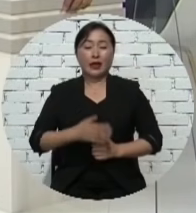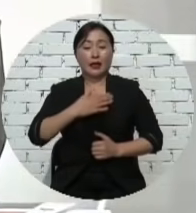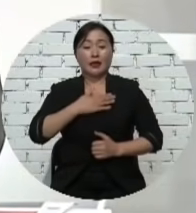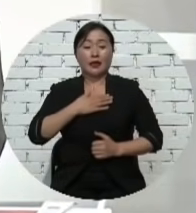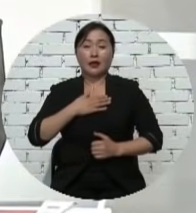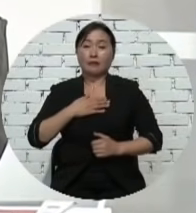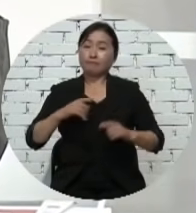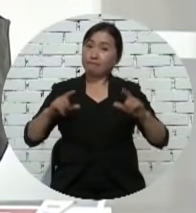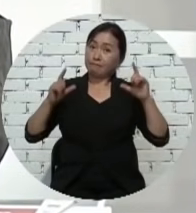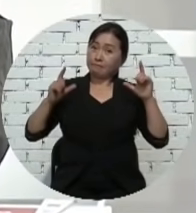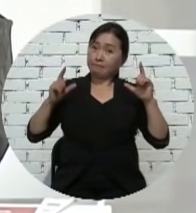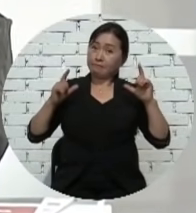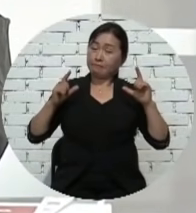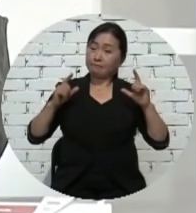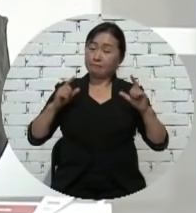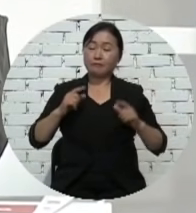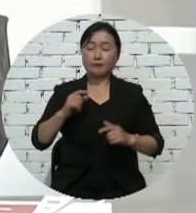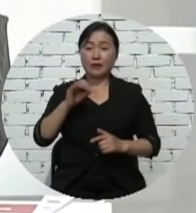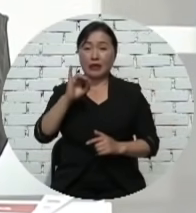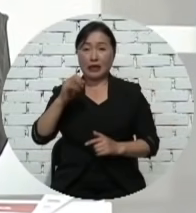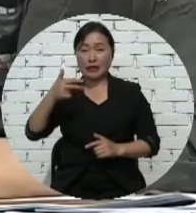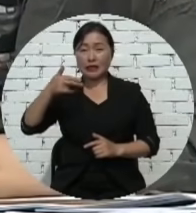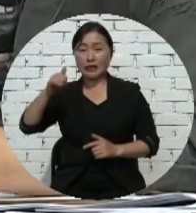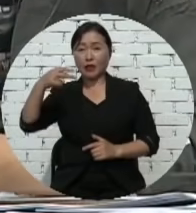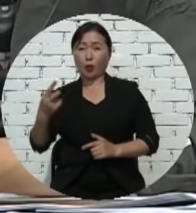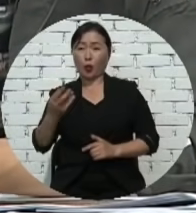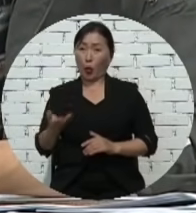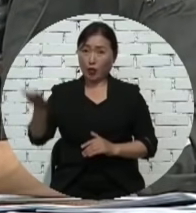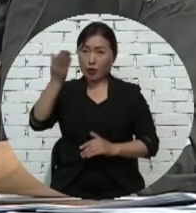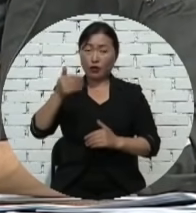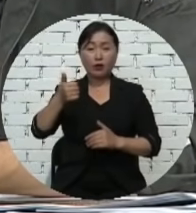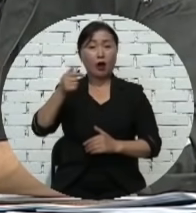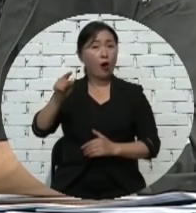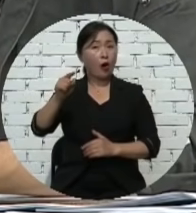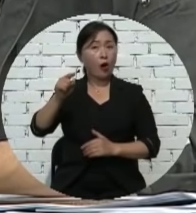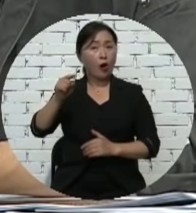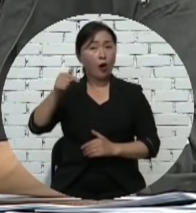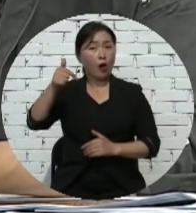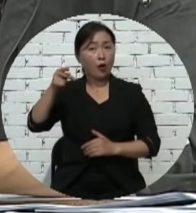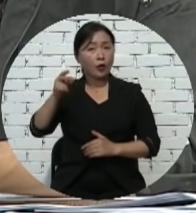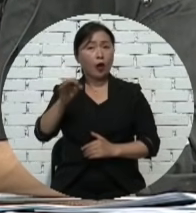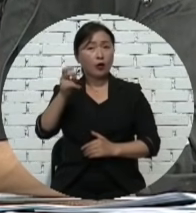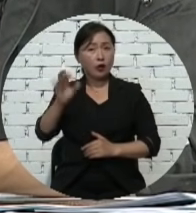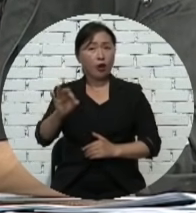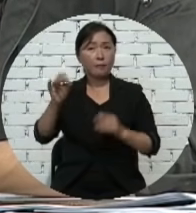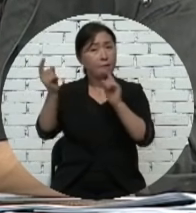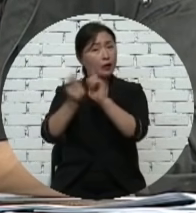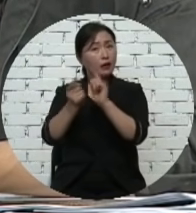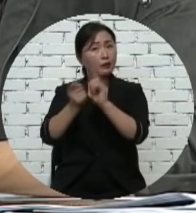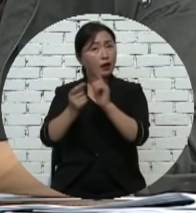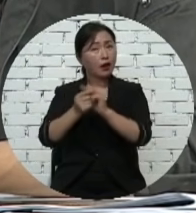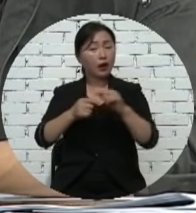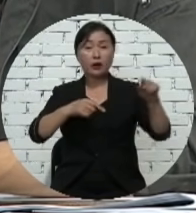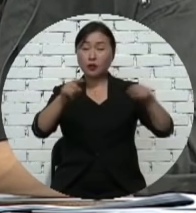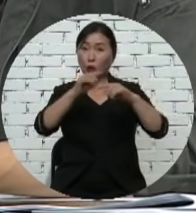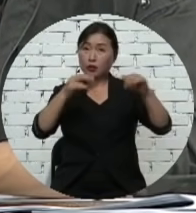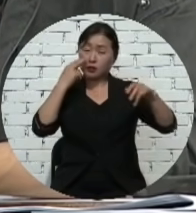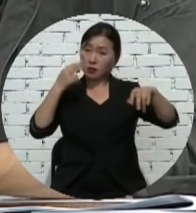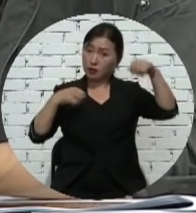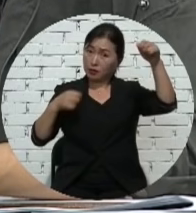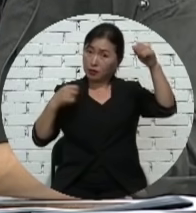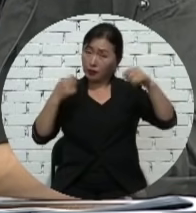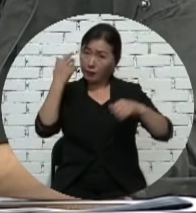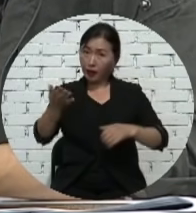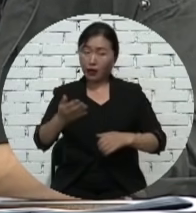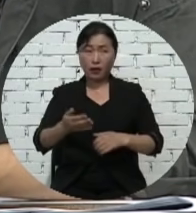올리기 위해서 뭐 허경영을 만났다 이렇게 말씀하셨는데 이거 사실 뭐 정치를 희화하는 거잖아요. 정치 희화하는 사람이 많죠